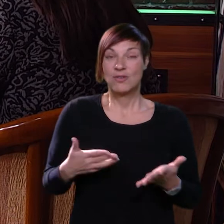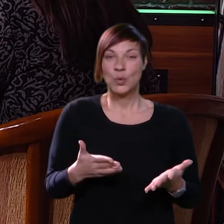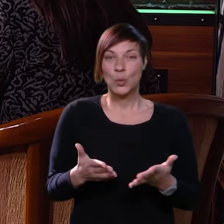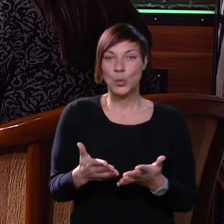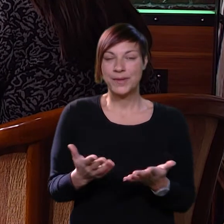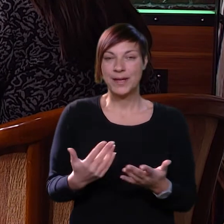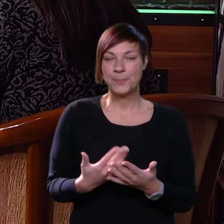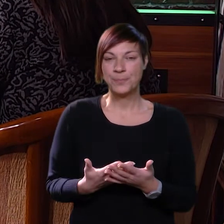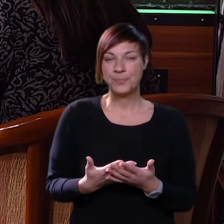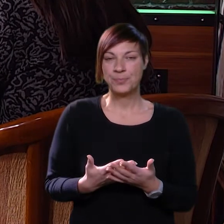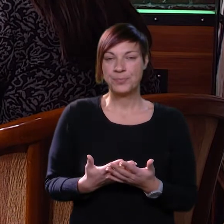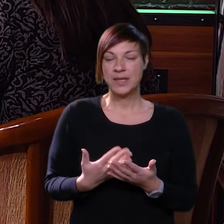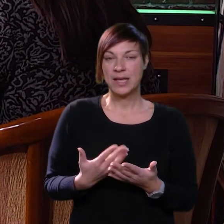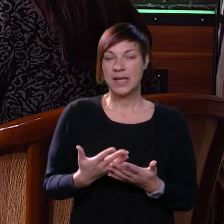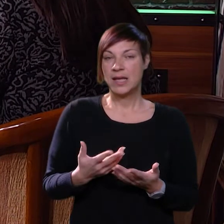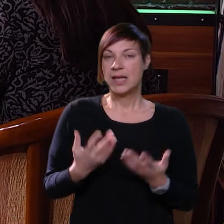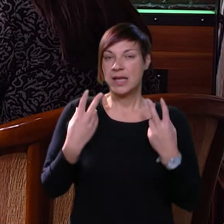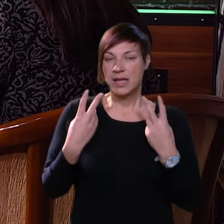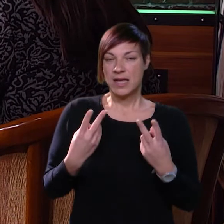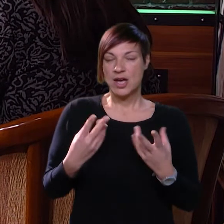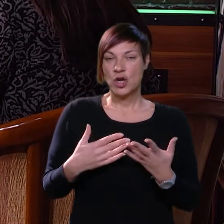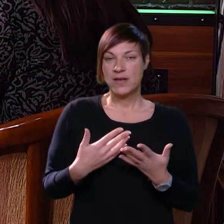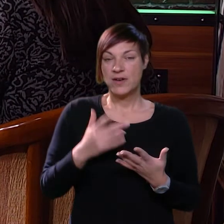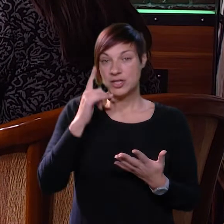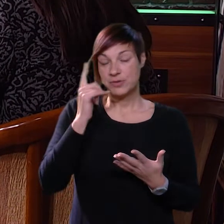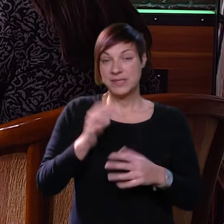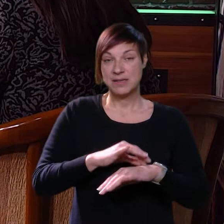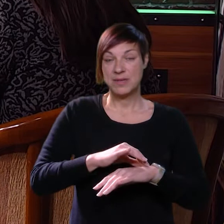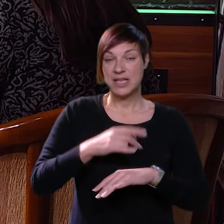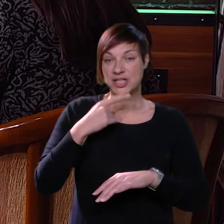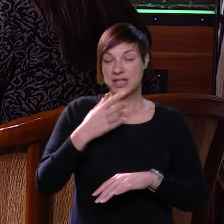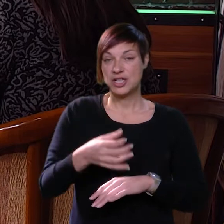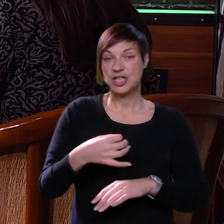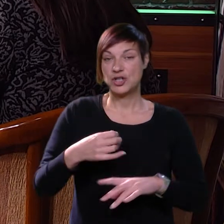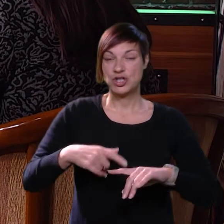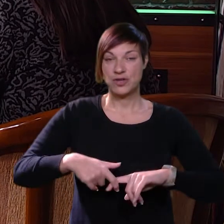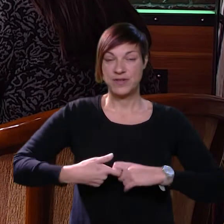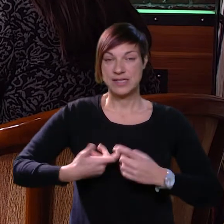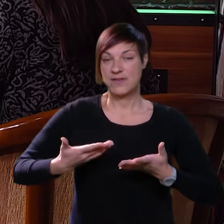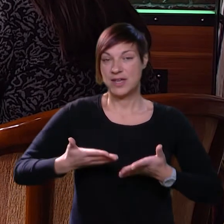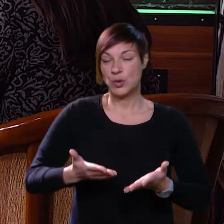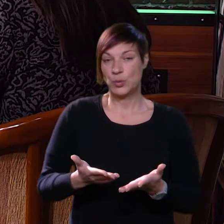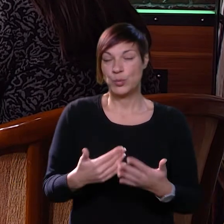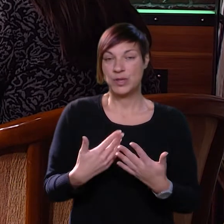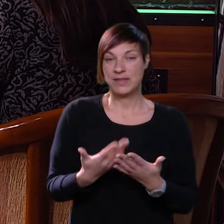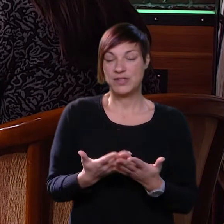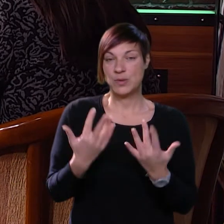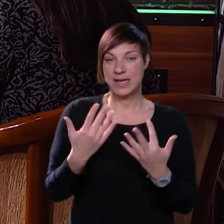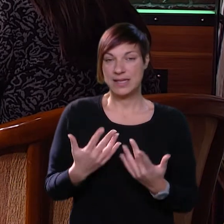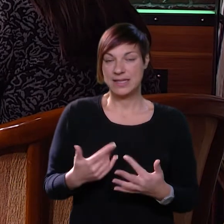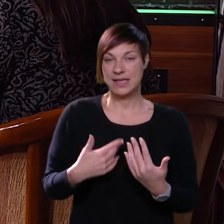što, kuda. I onda je u biti jako je važno da, mislim, onda vam liječnik kaže neke osnovne stvari, uputi vas u